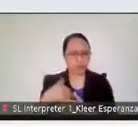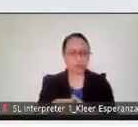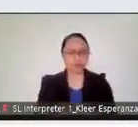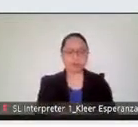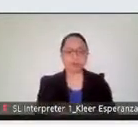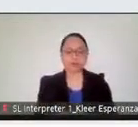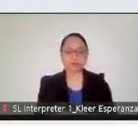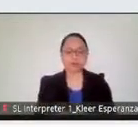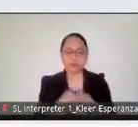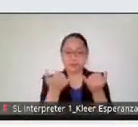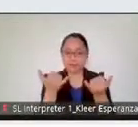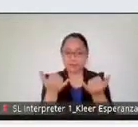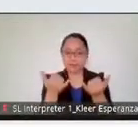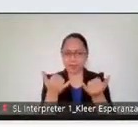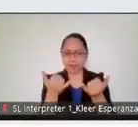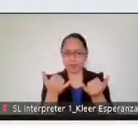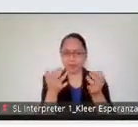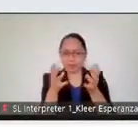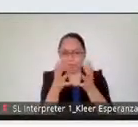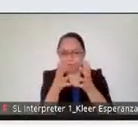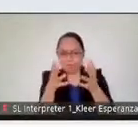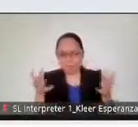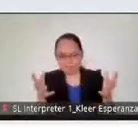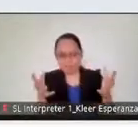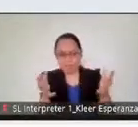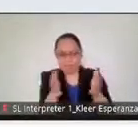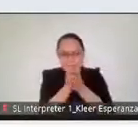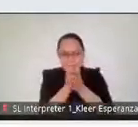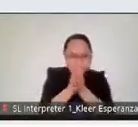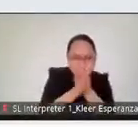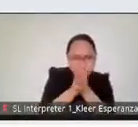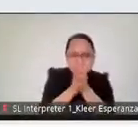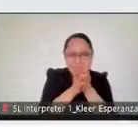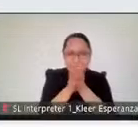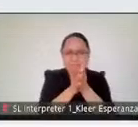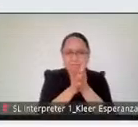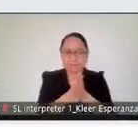ni. Apo kabunyan.